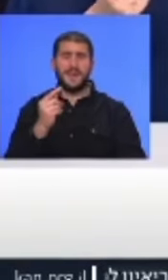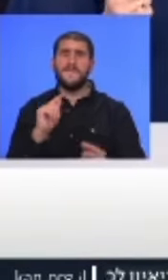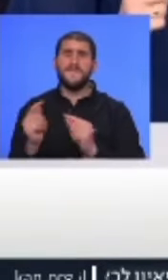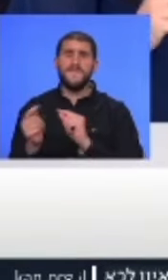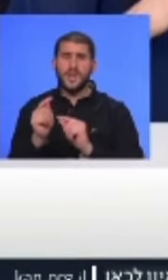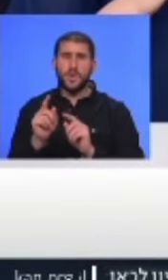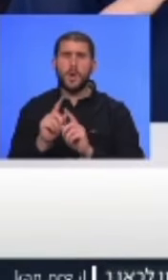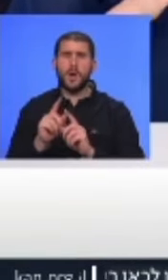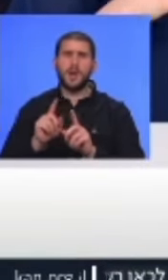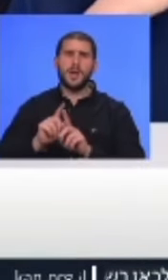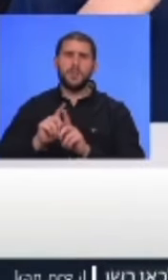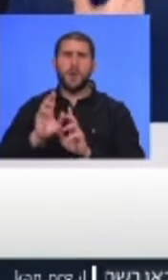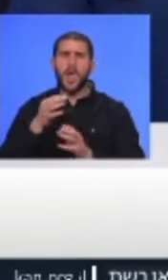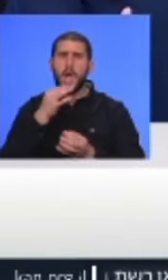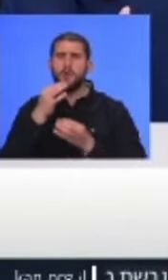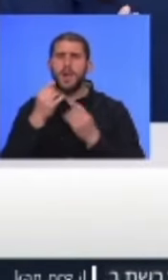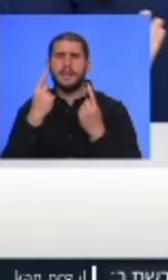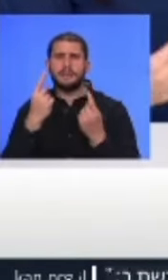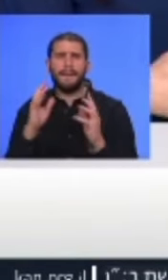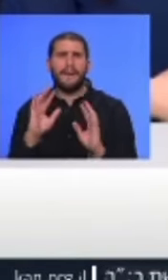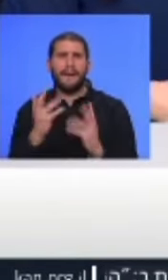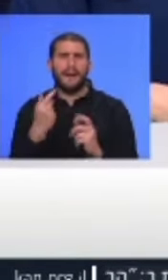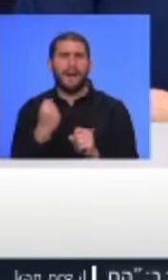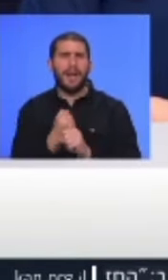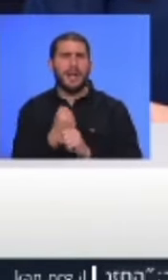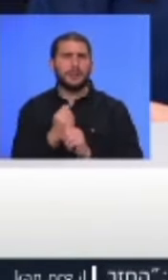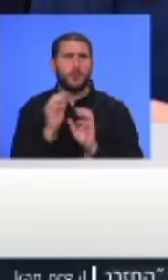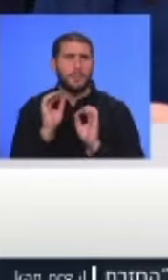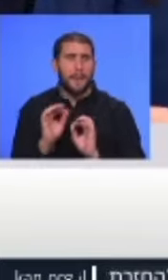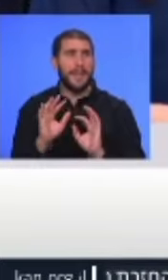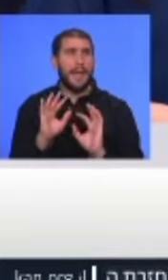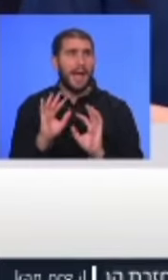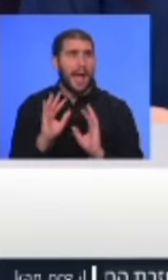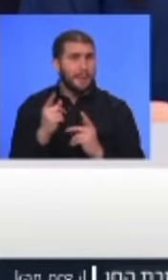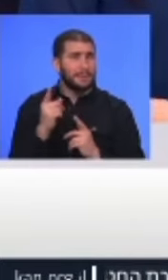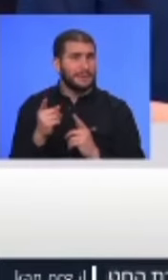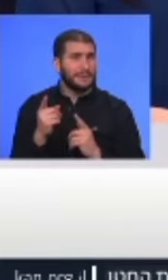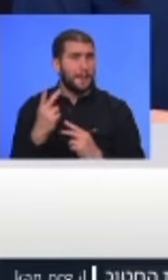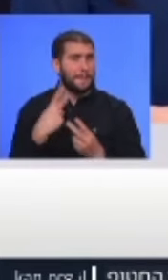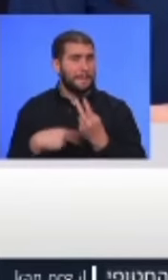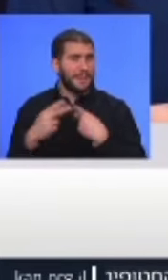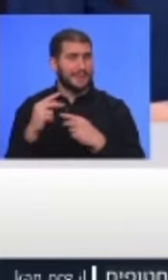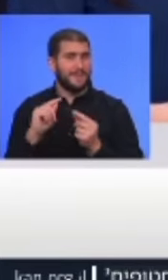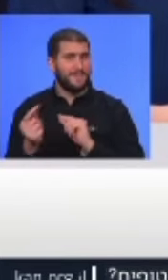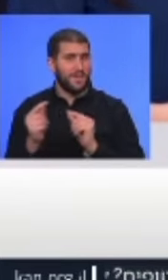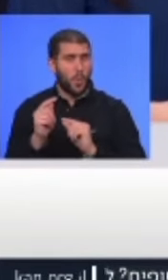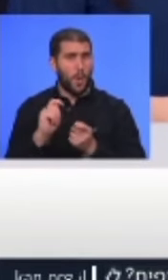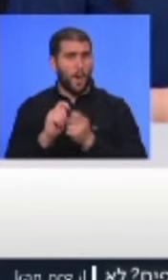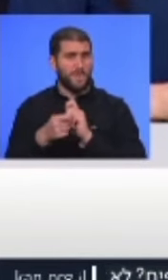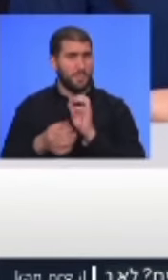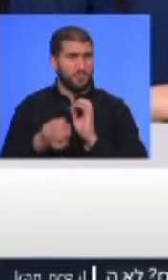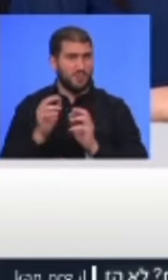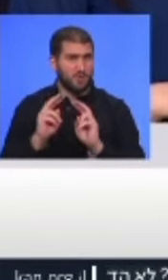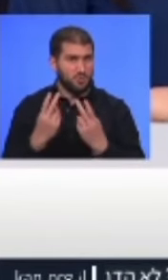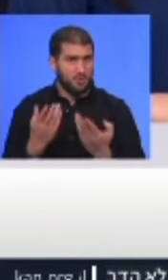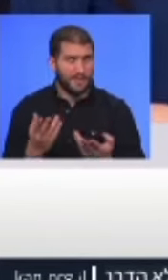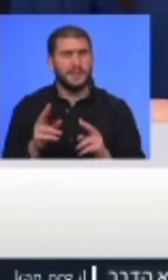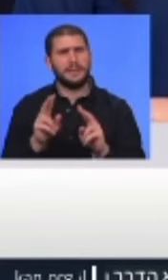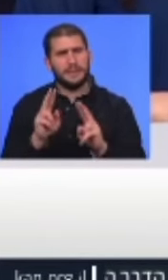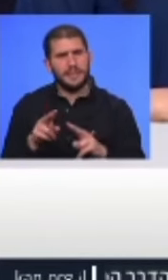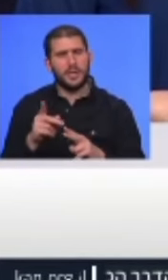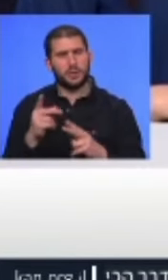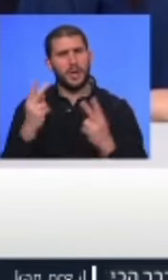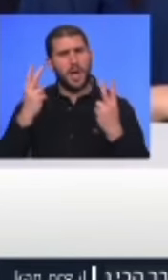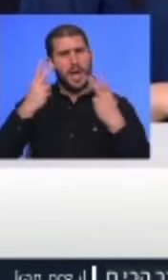מטה כזה על השאלה, איך לעשות את זה, האם זה מחזיר אותנו לוויכוחי הרפורמה המשפטית. יש די